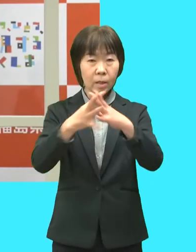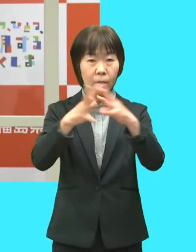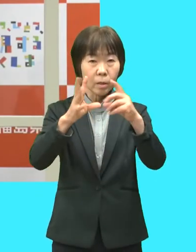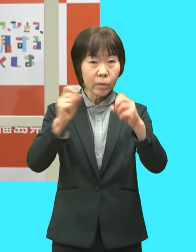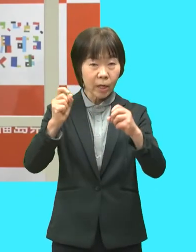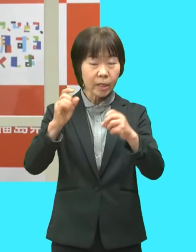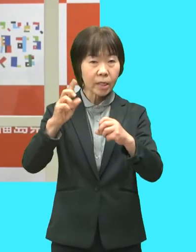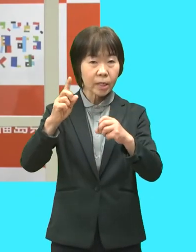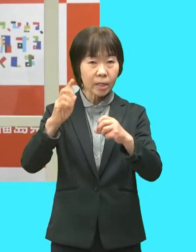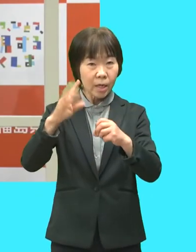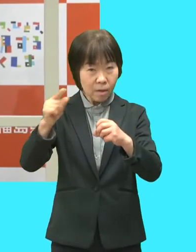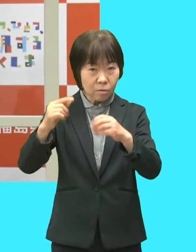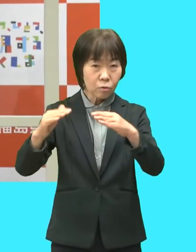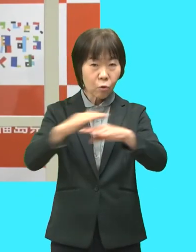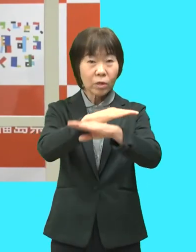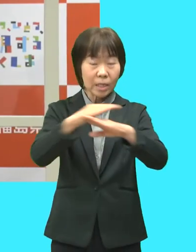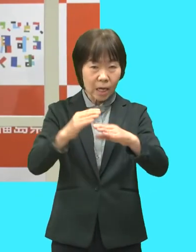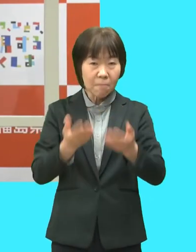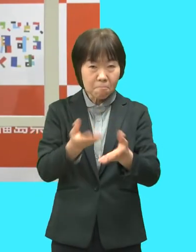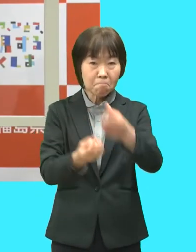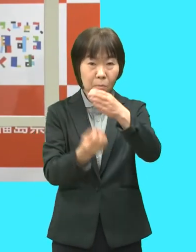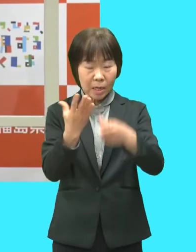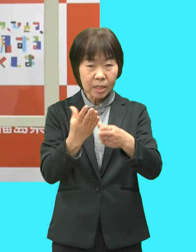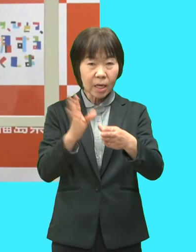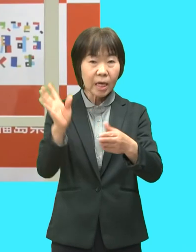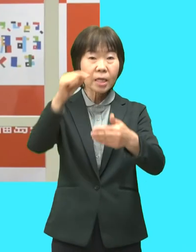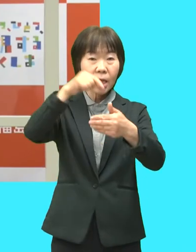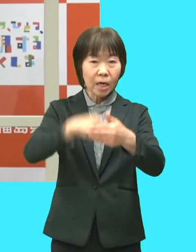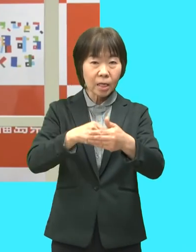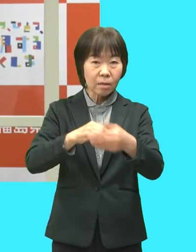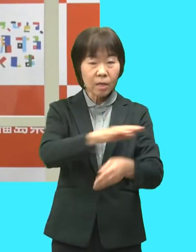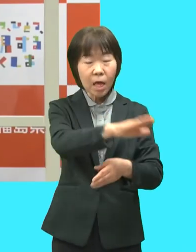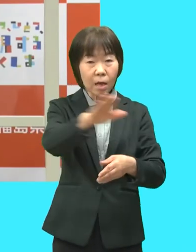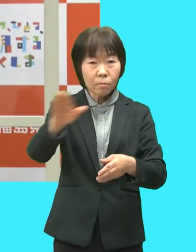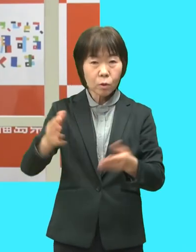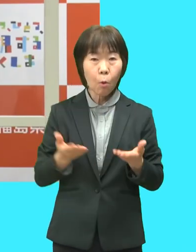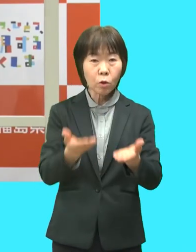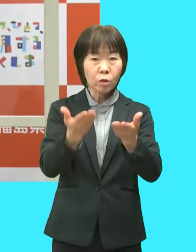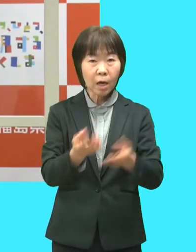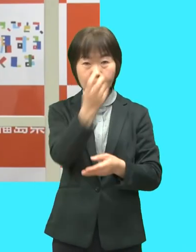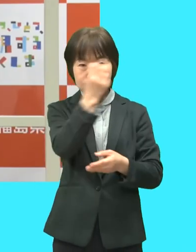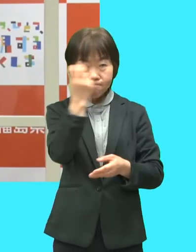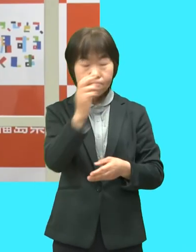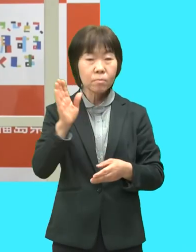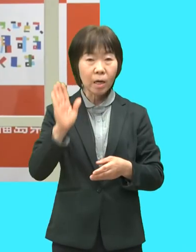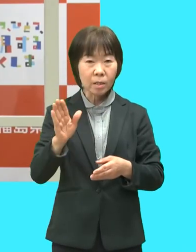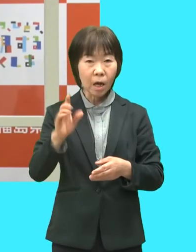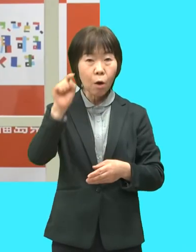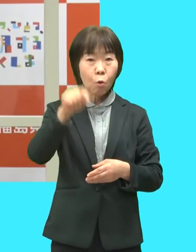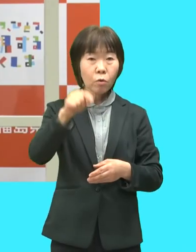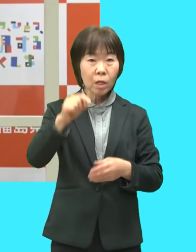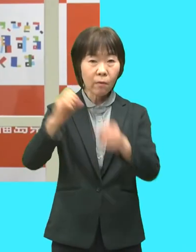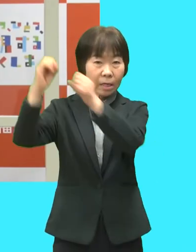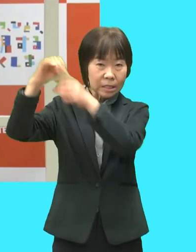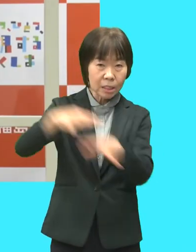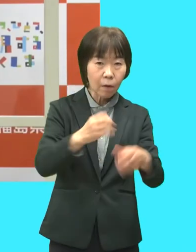で地震があって、福島県内全域でも揺れが確認されて、一時宮城県では津波注意報を発令されました